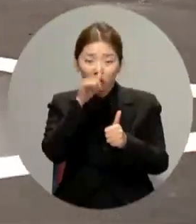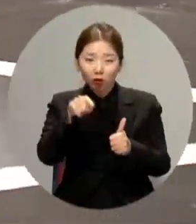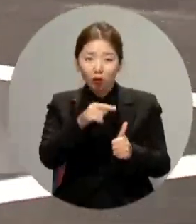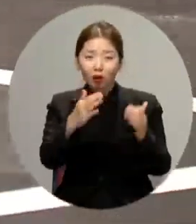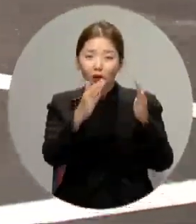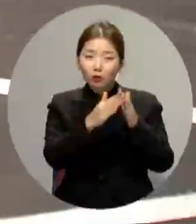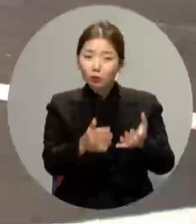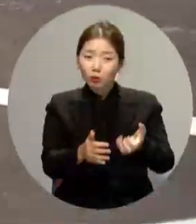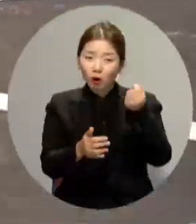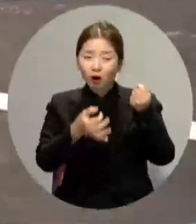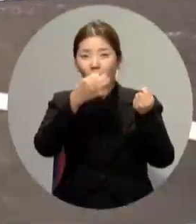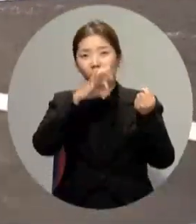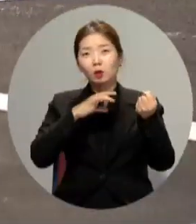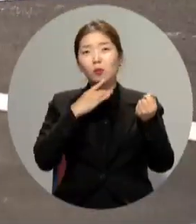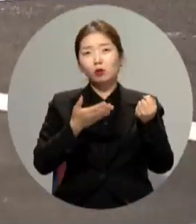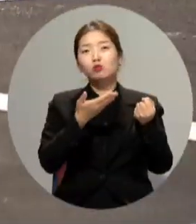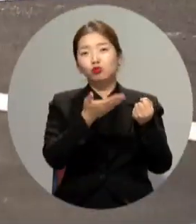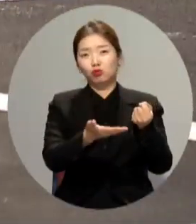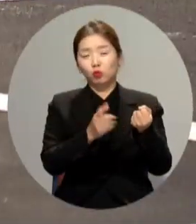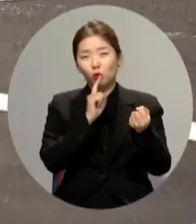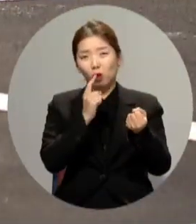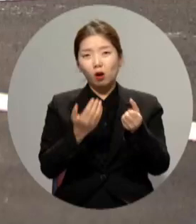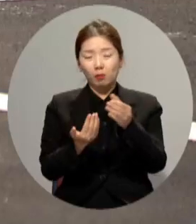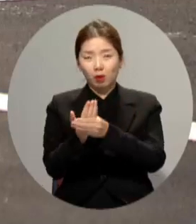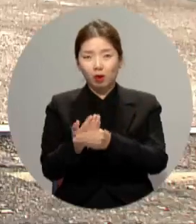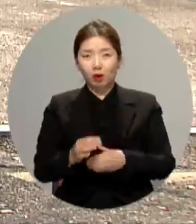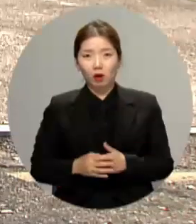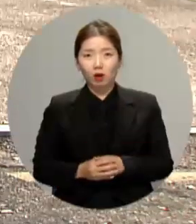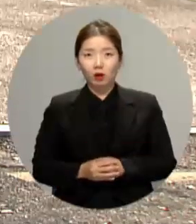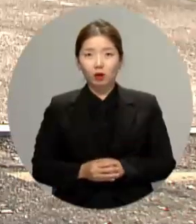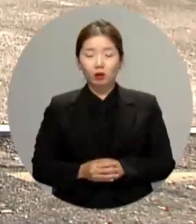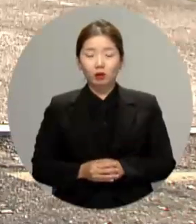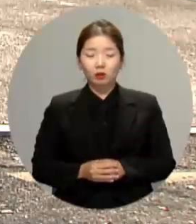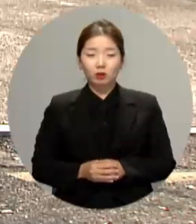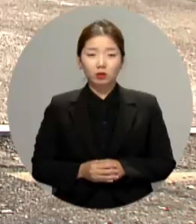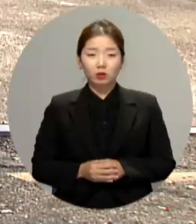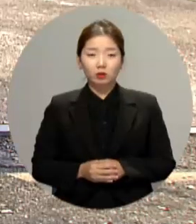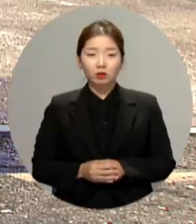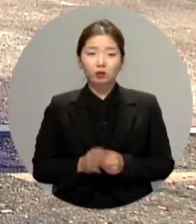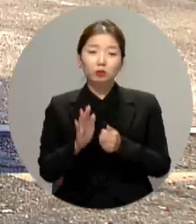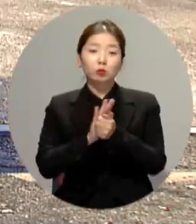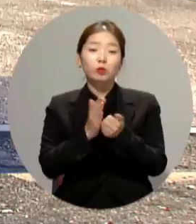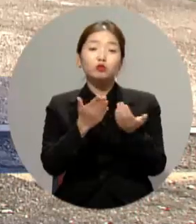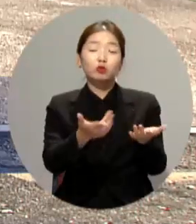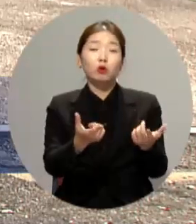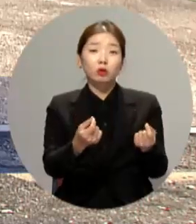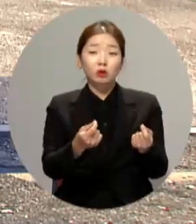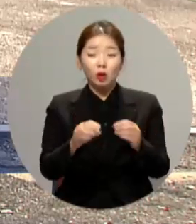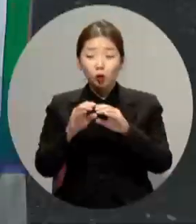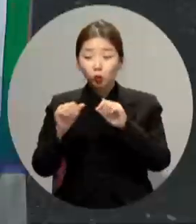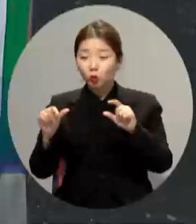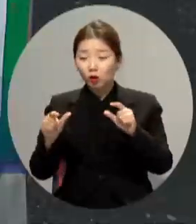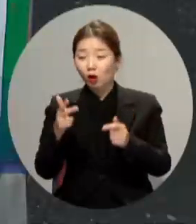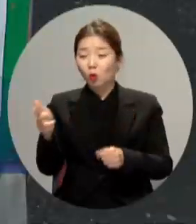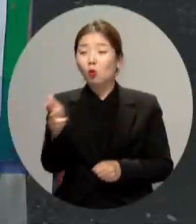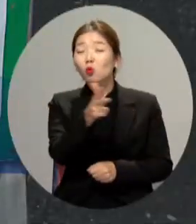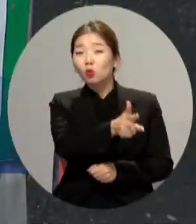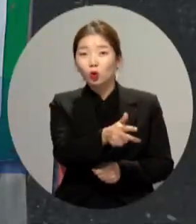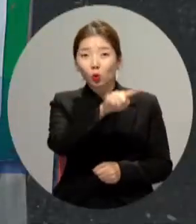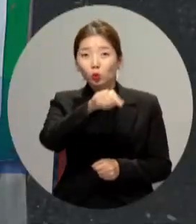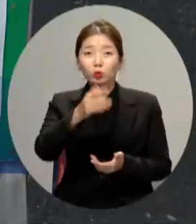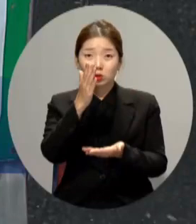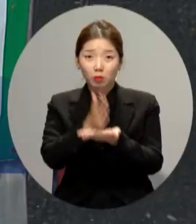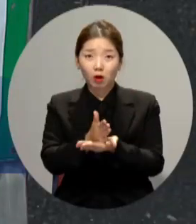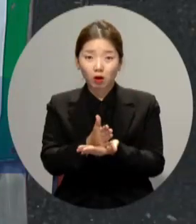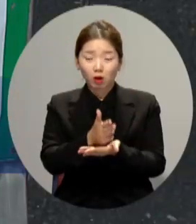소유자 좋은 일만 해주는 것 아니냐는 볼멘 소리가 나옵니다. 특혜 준 것밖에 없죠. 주말에는 차를 빼달라고 하거나 아예 도색까지